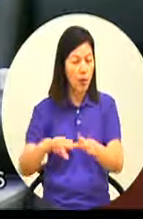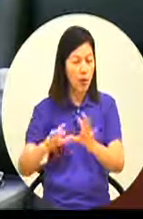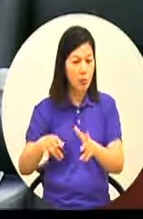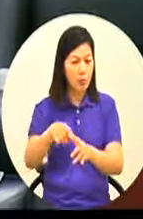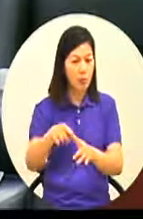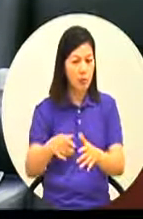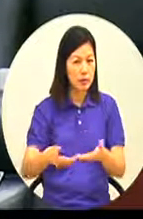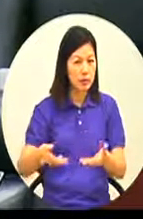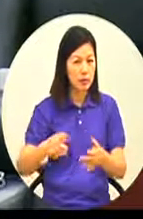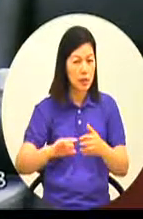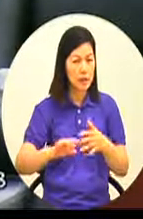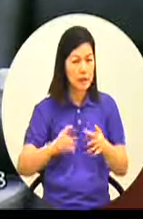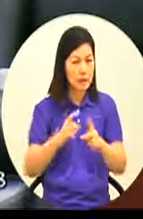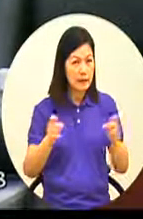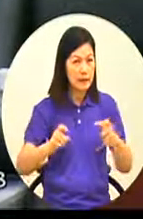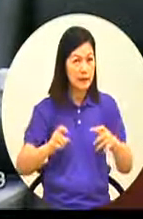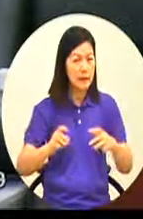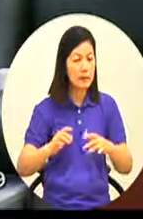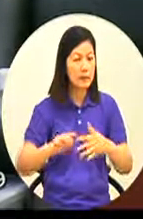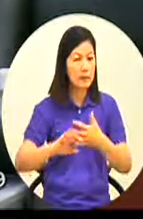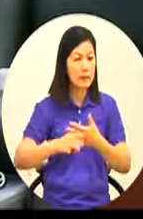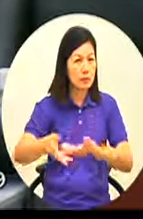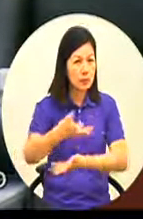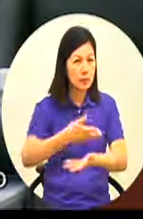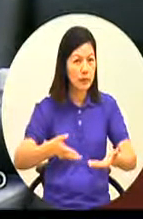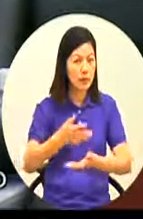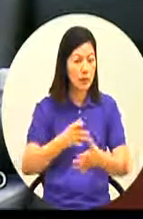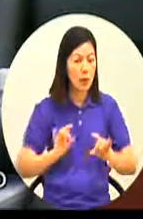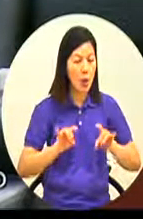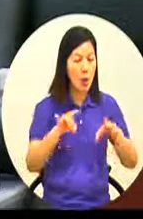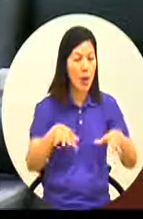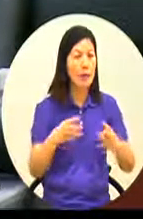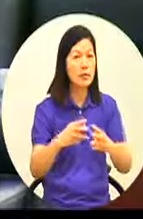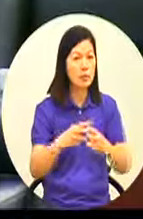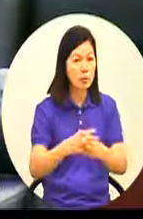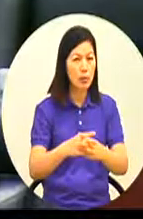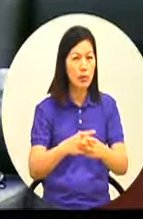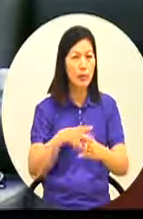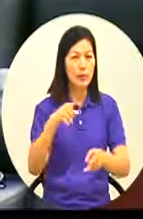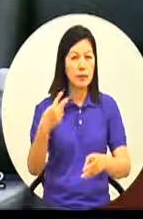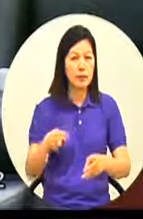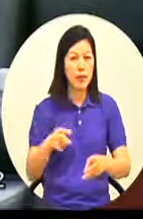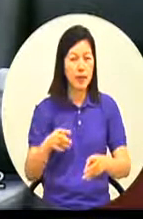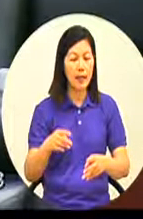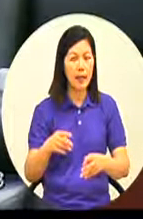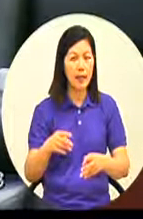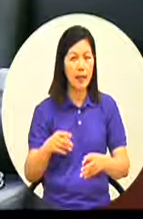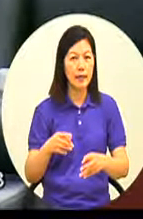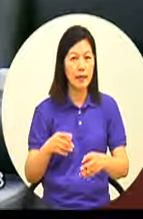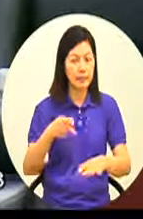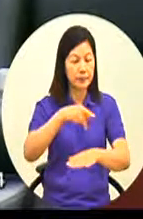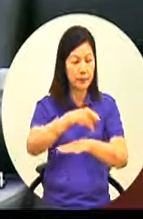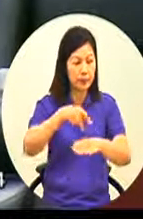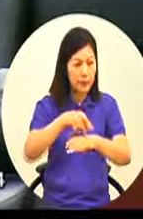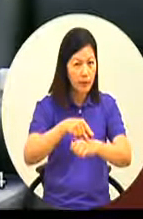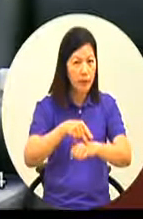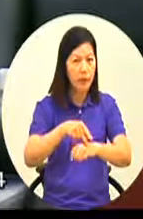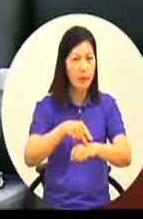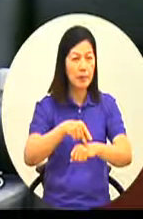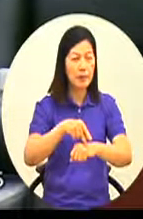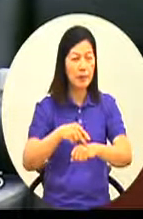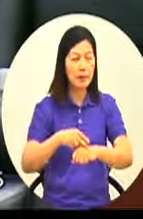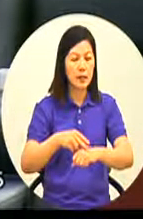是我们的澳洲，还有我们的澳洲，还有我们的那个菲律宾还是越南，那其他